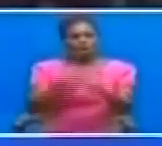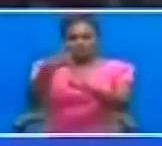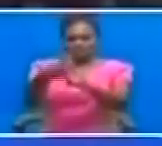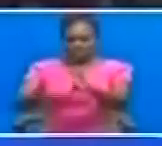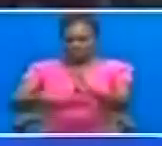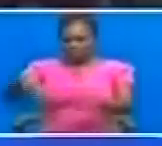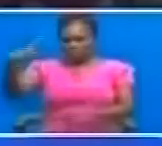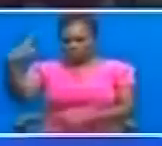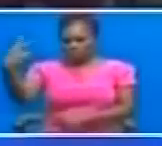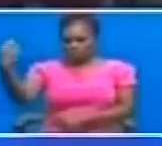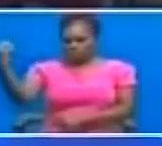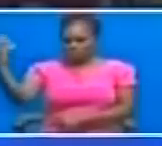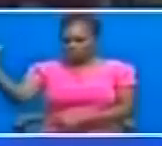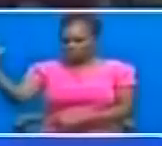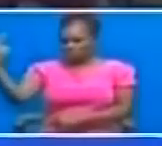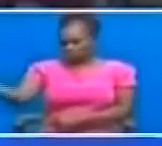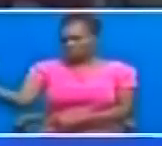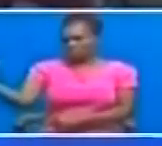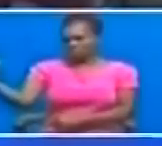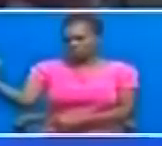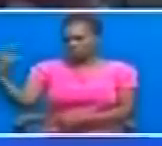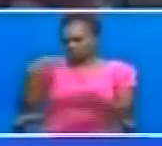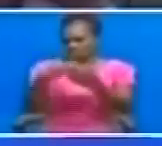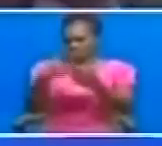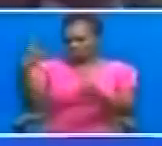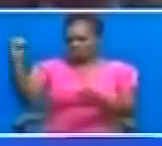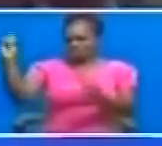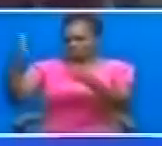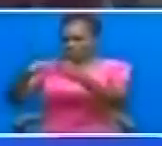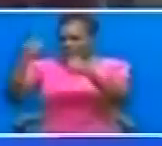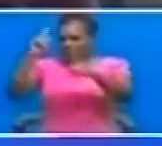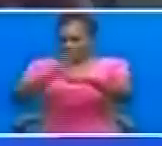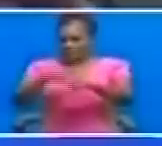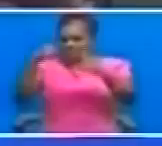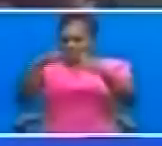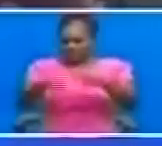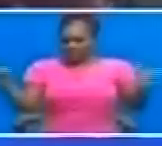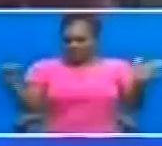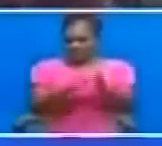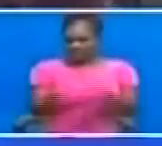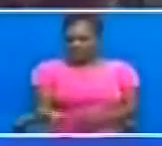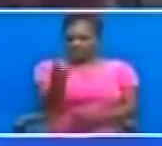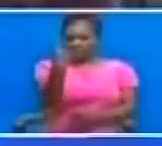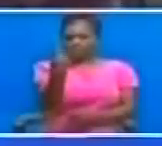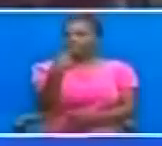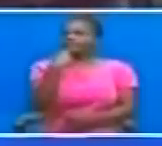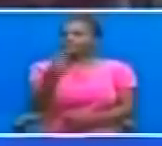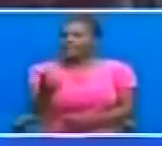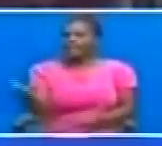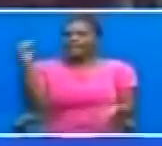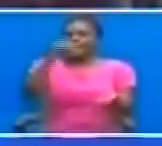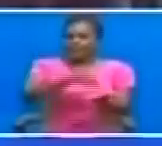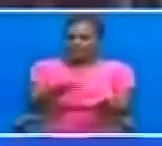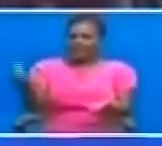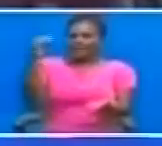wa 2009, wakati mambo ilianza kuja hapa Kenya, tumekuwa tukisema maneno, and we will